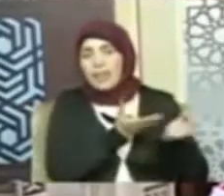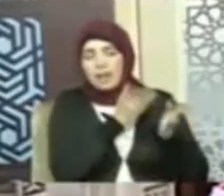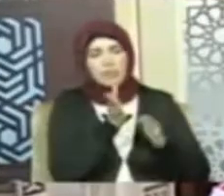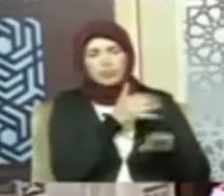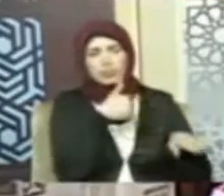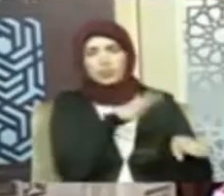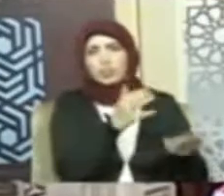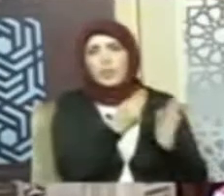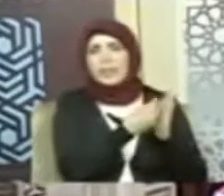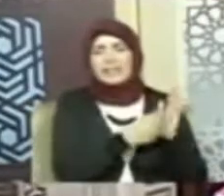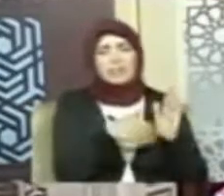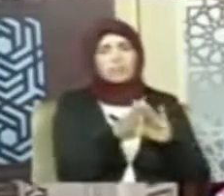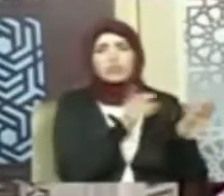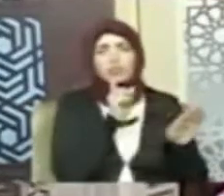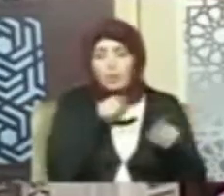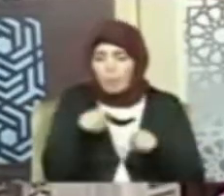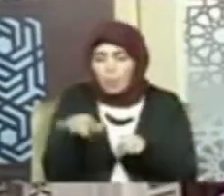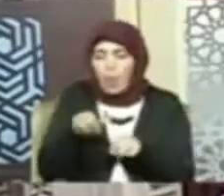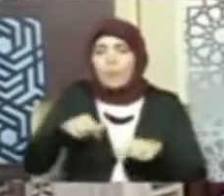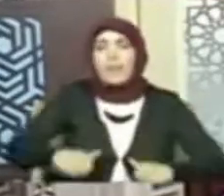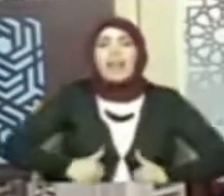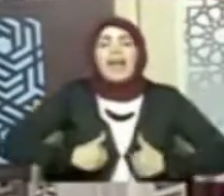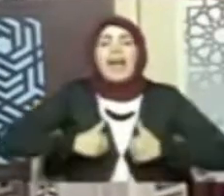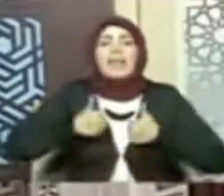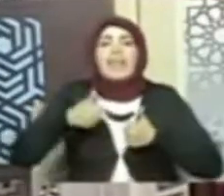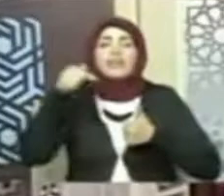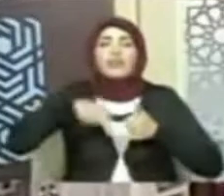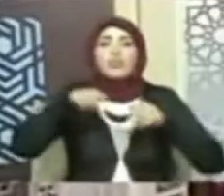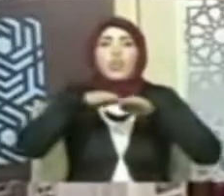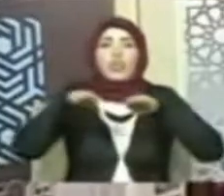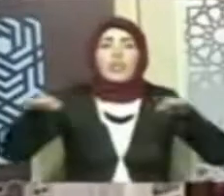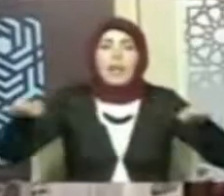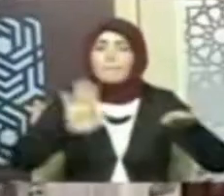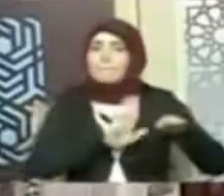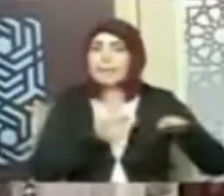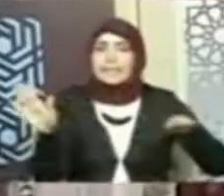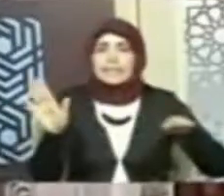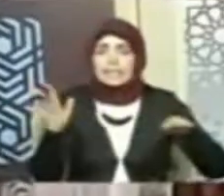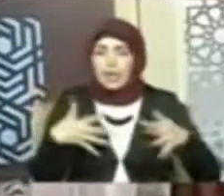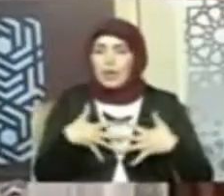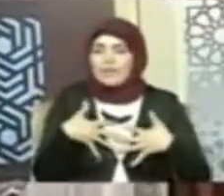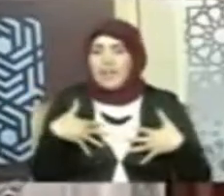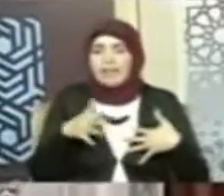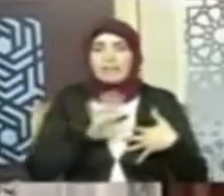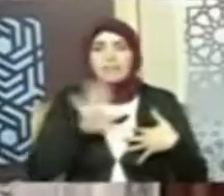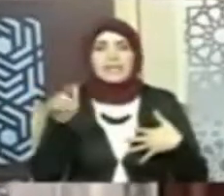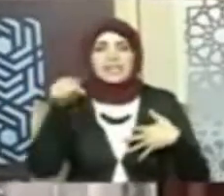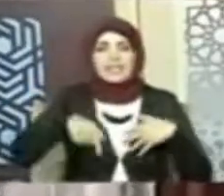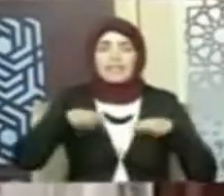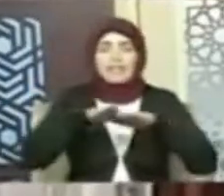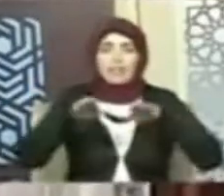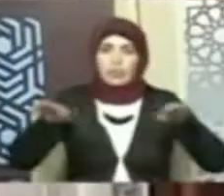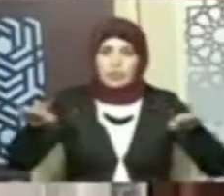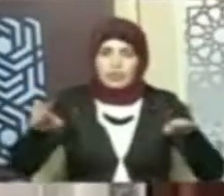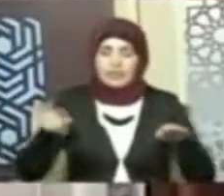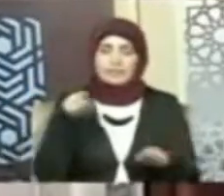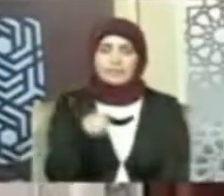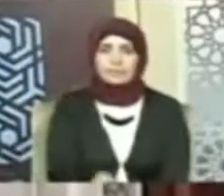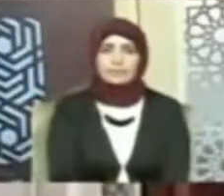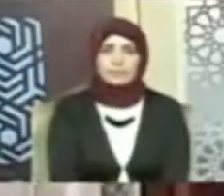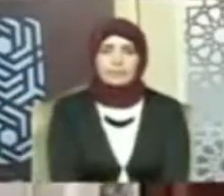من كان يريد الحياة الدنيا وزينتها نوفي